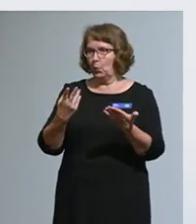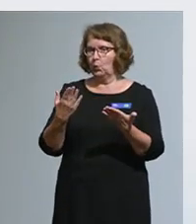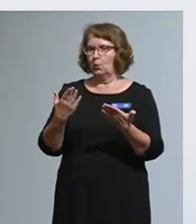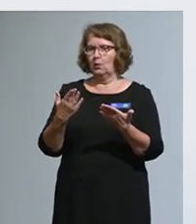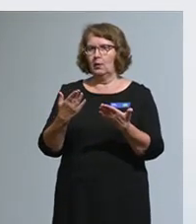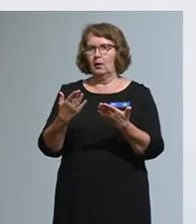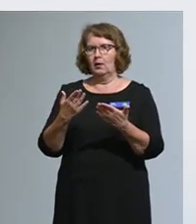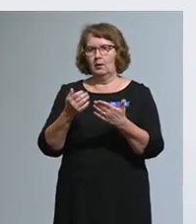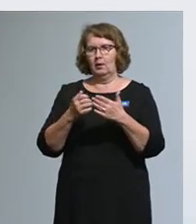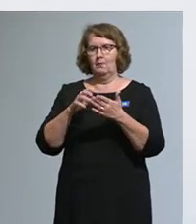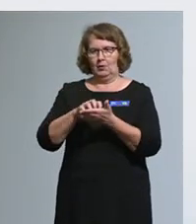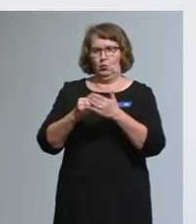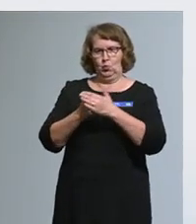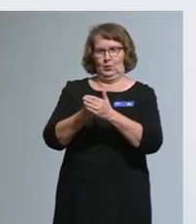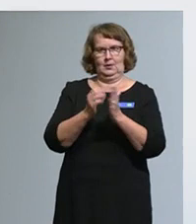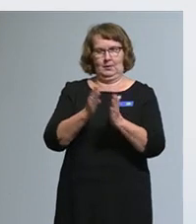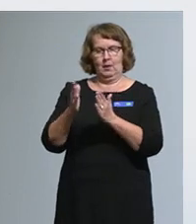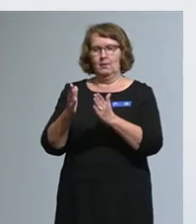olisi mahdollisimman